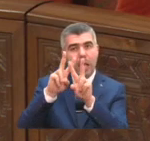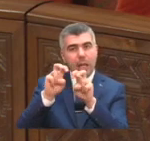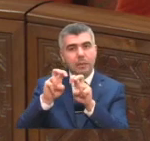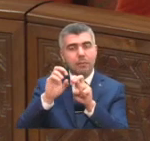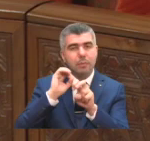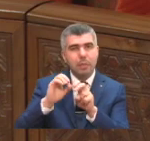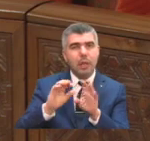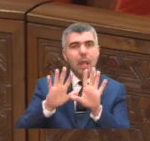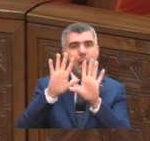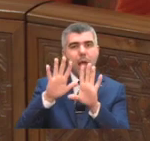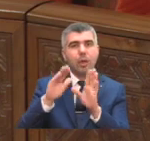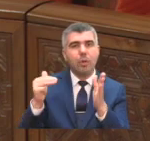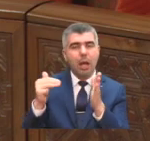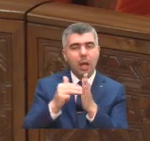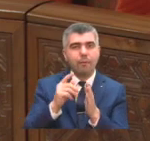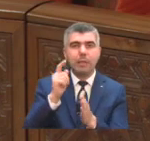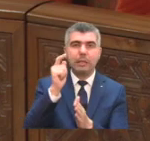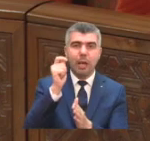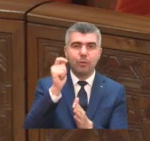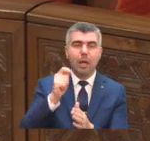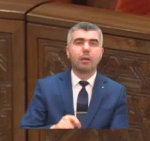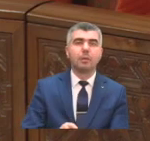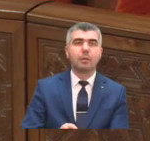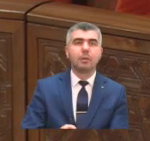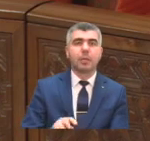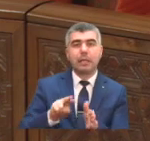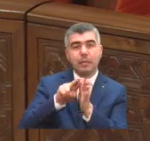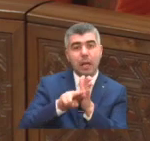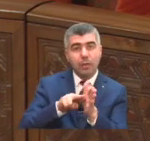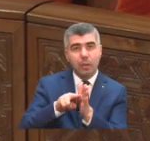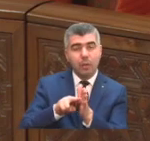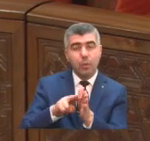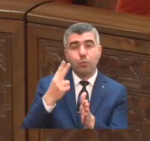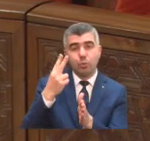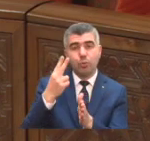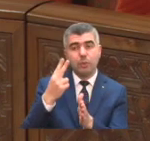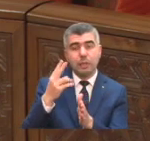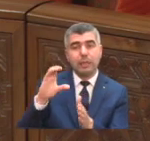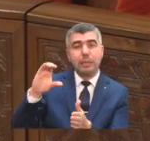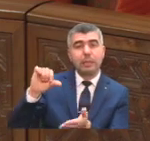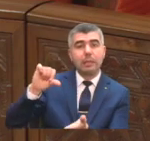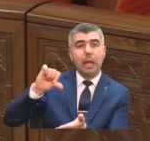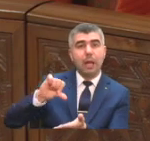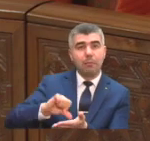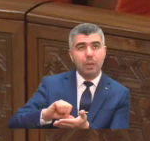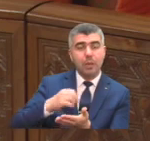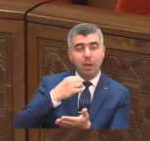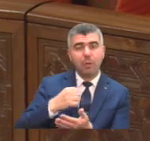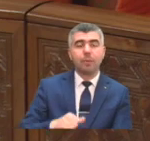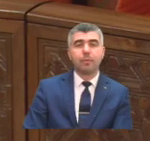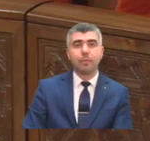العمل، 10000 في جهة طنجة، 4000 في هاد جوج الأحياء ديال الدار البيضاء اللي عانوا مؤخرا